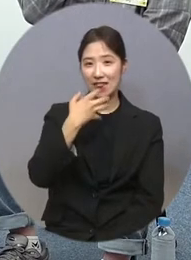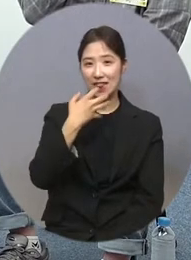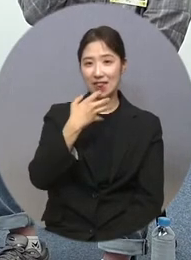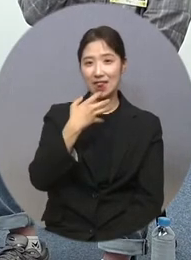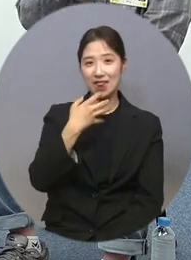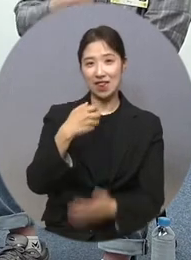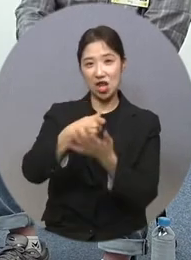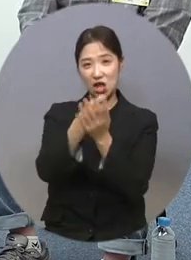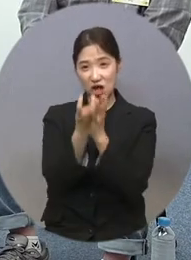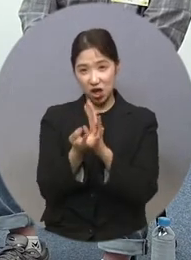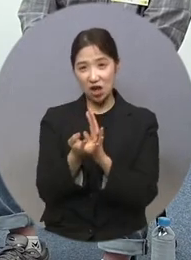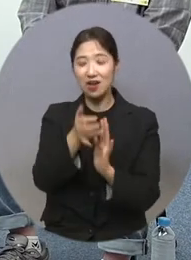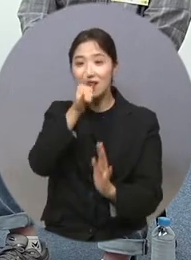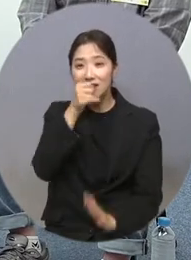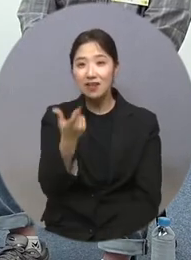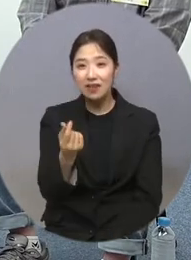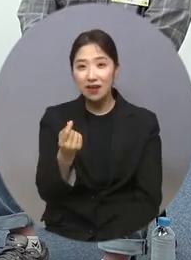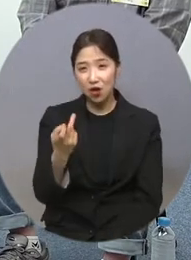형제분이 계시죠?